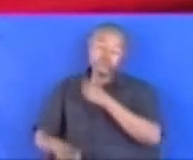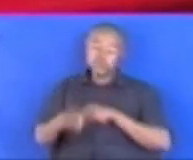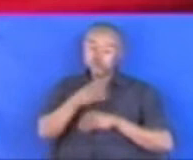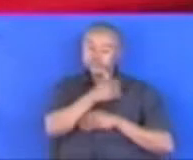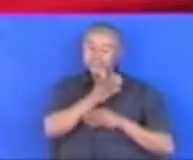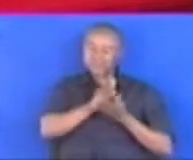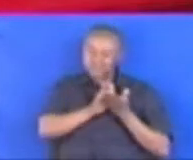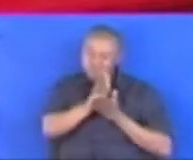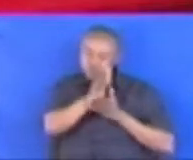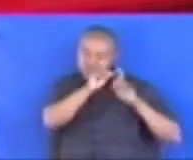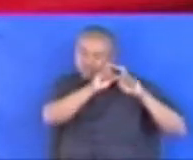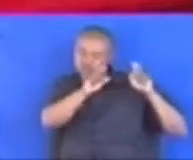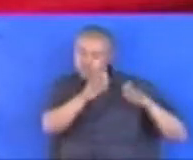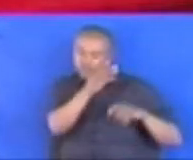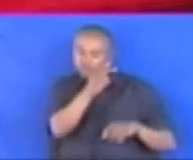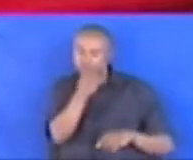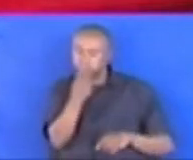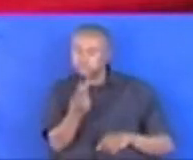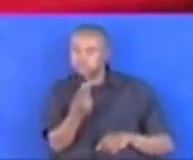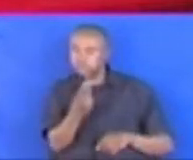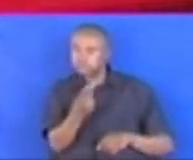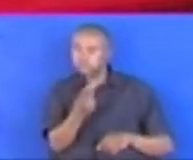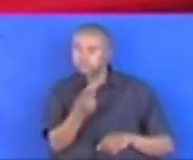kupitia fungu namba 52